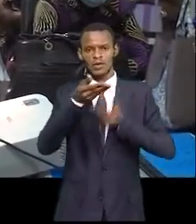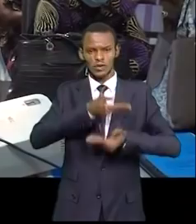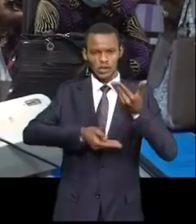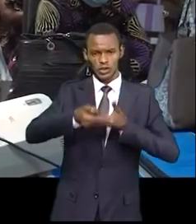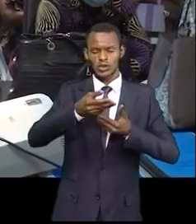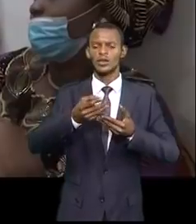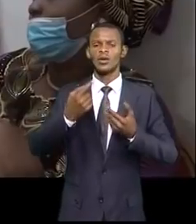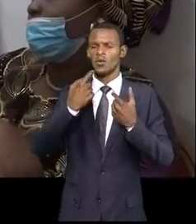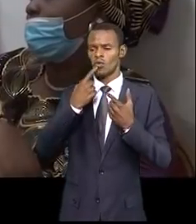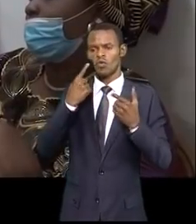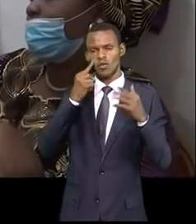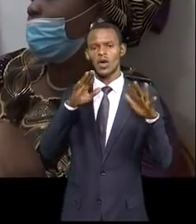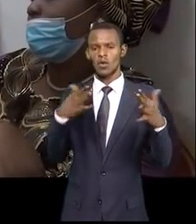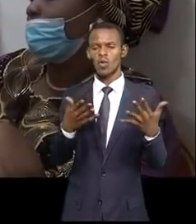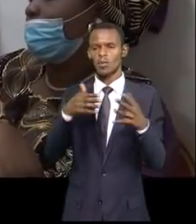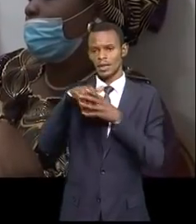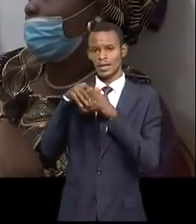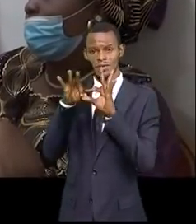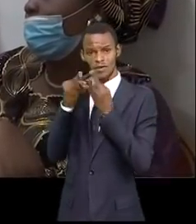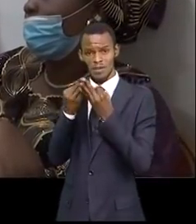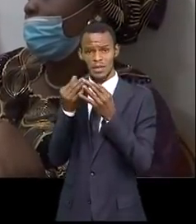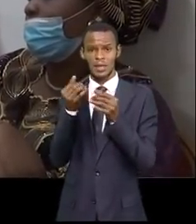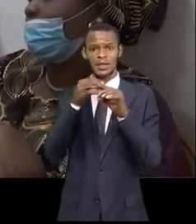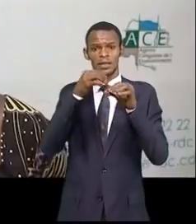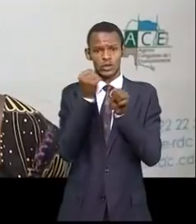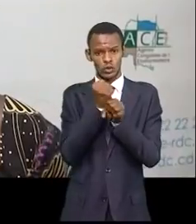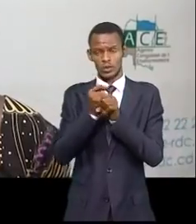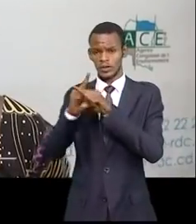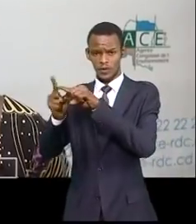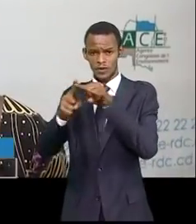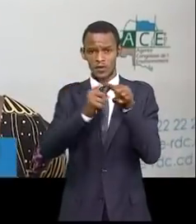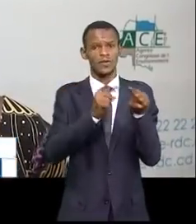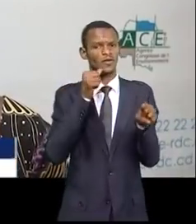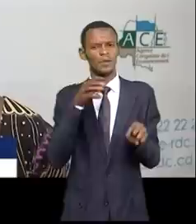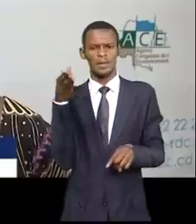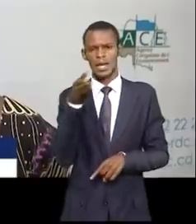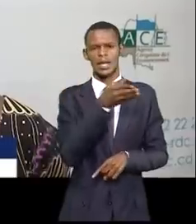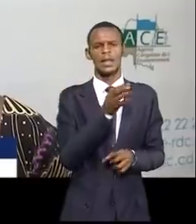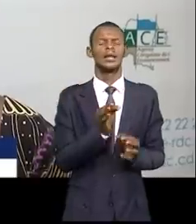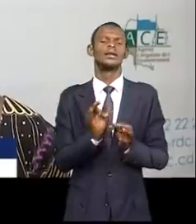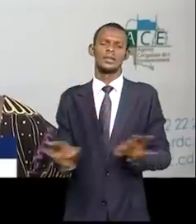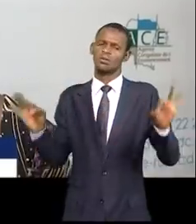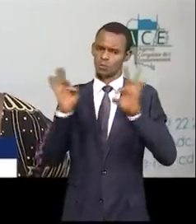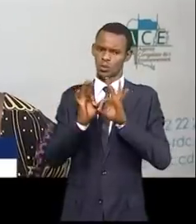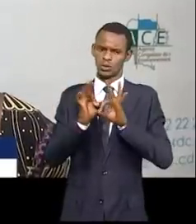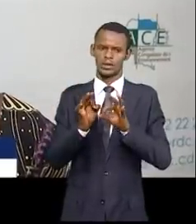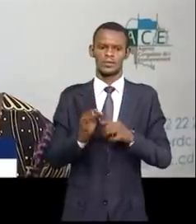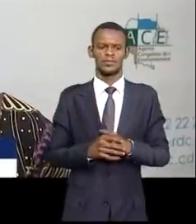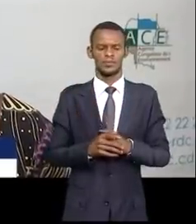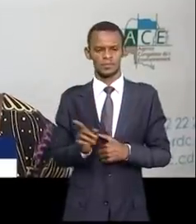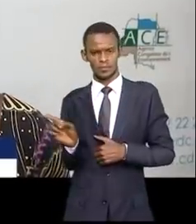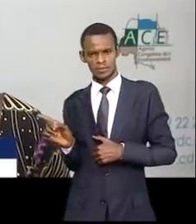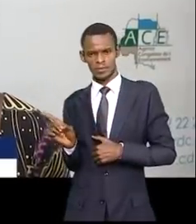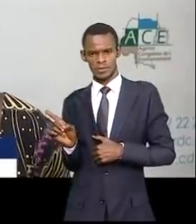des femmes en famille comme en milieu professionnel l'agent ce qu'on l'est de l'environnement au travers de la direction générale sensibilise